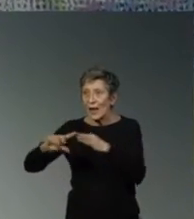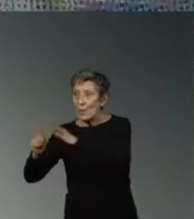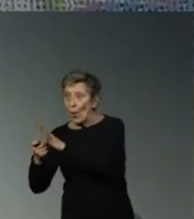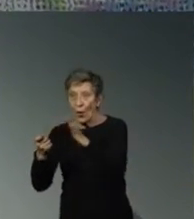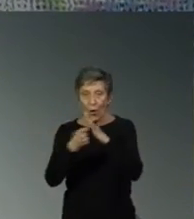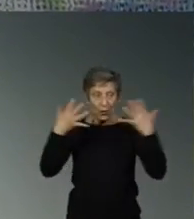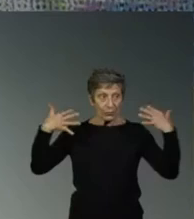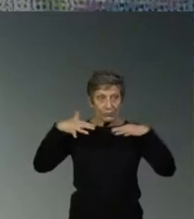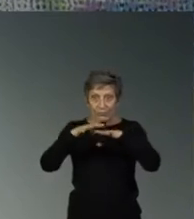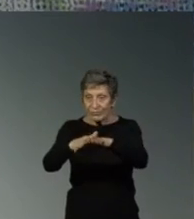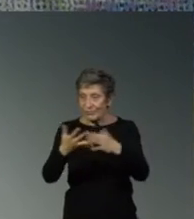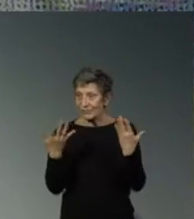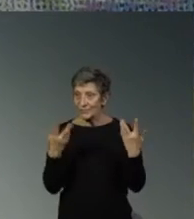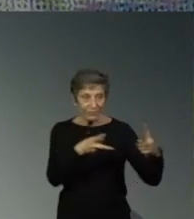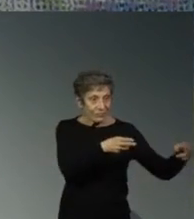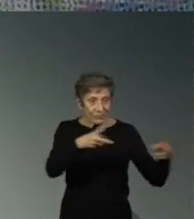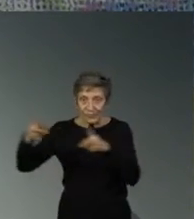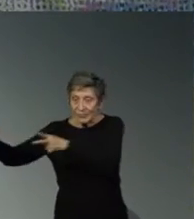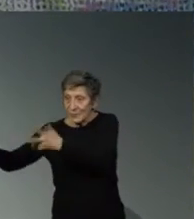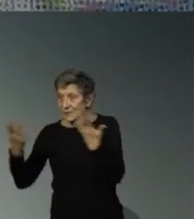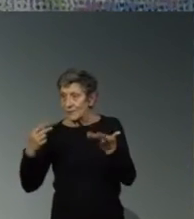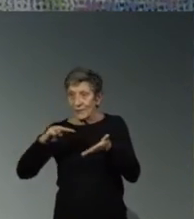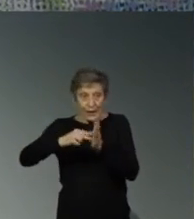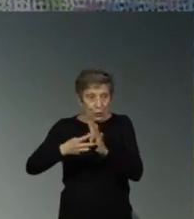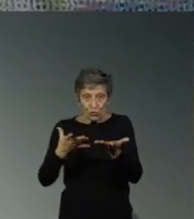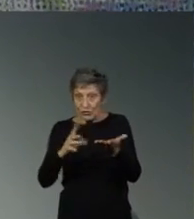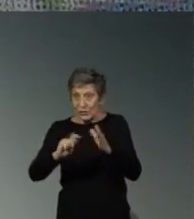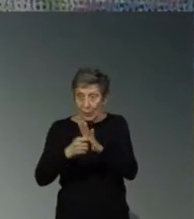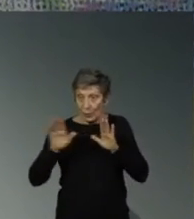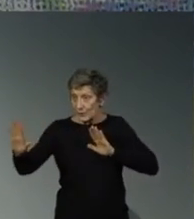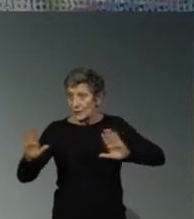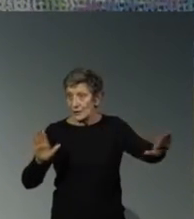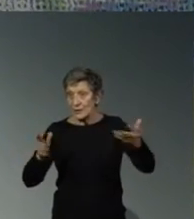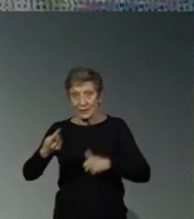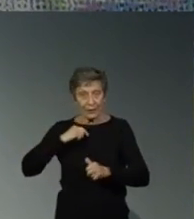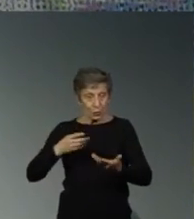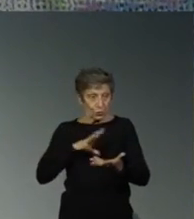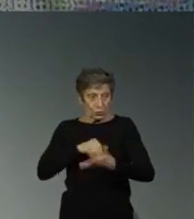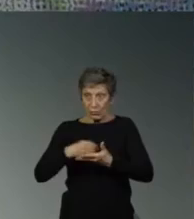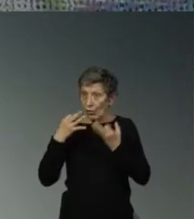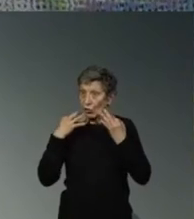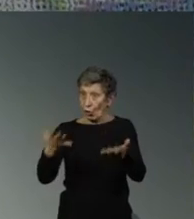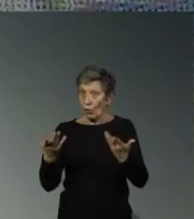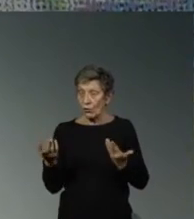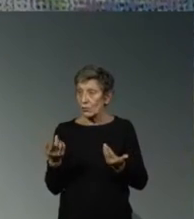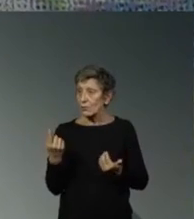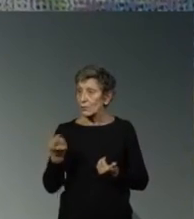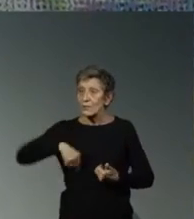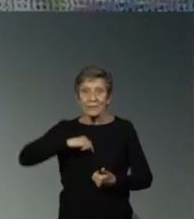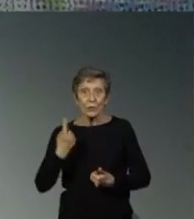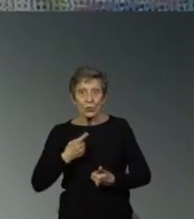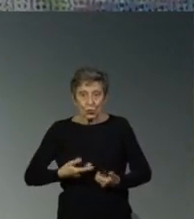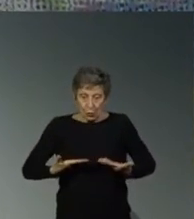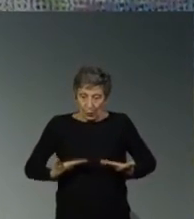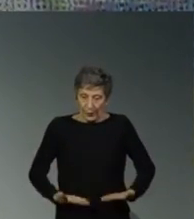mélange des temporalités, à chaque technologie sa temporalité, et nous sommes des êtres temporels, nous ne sommes pas des êtres dans un présent qui est toujours au